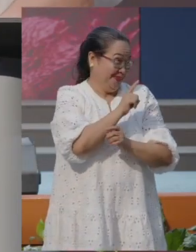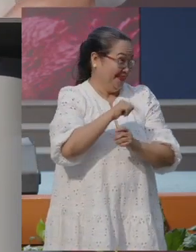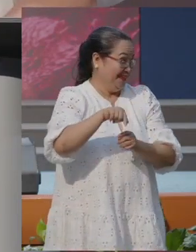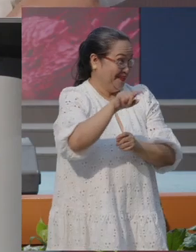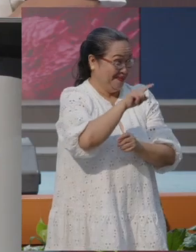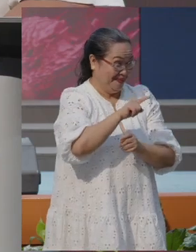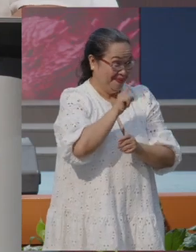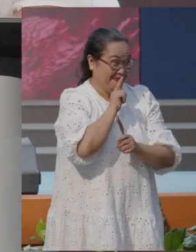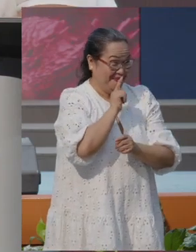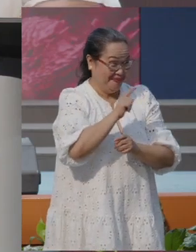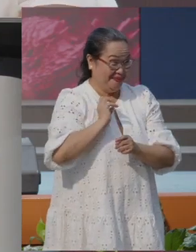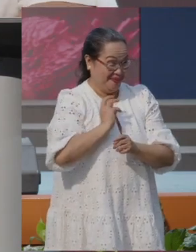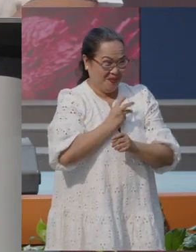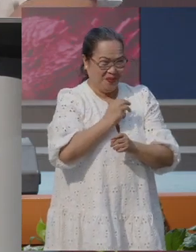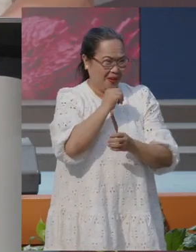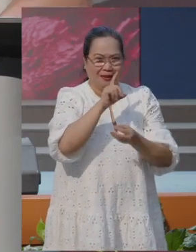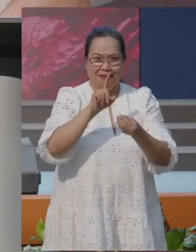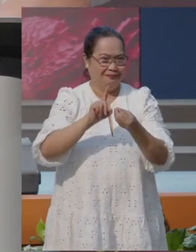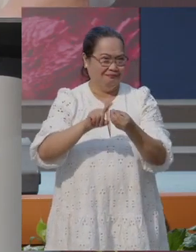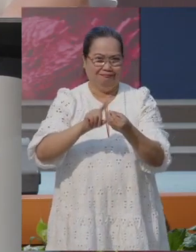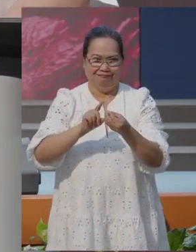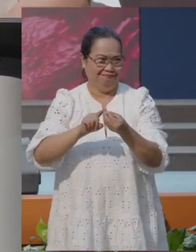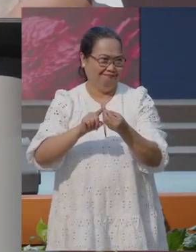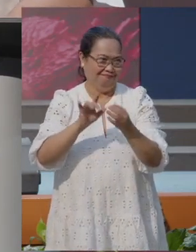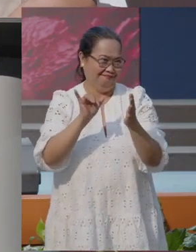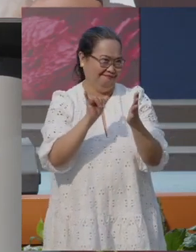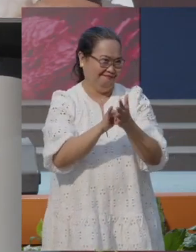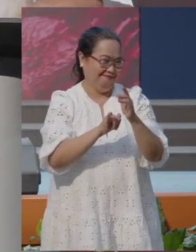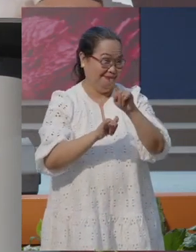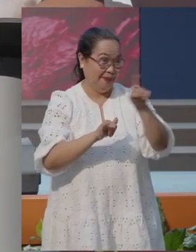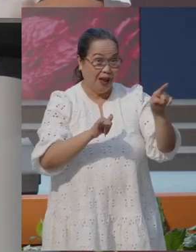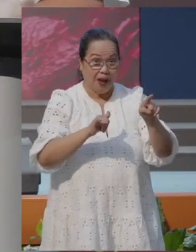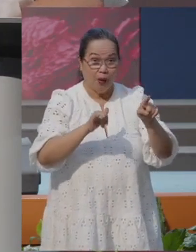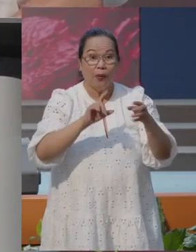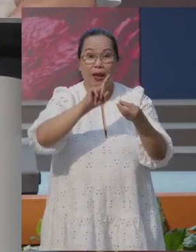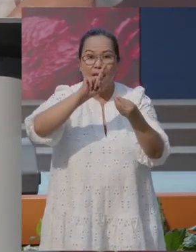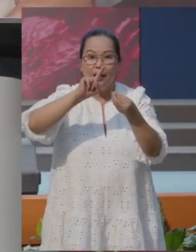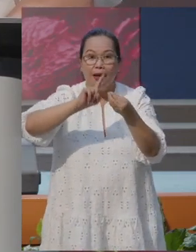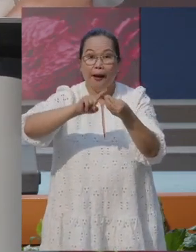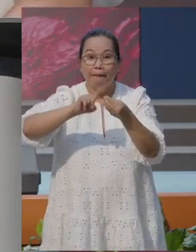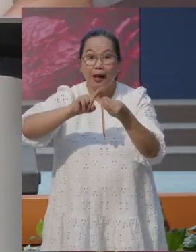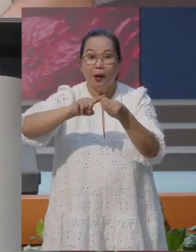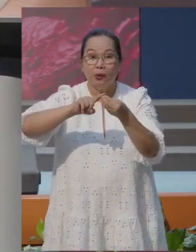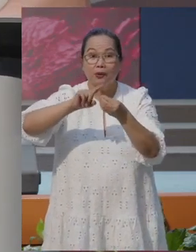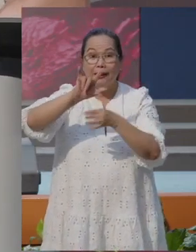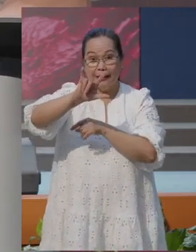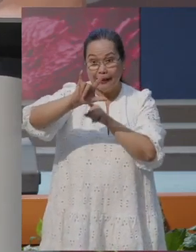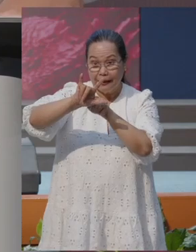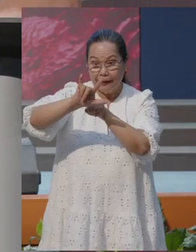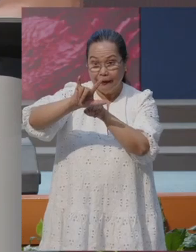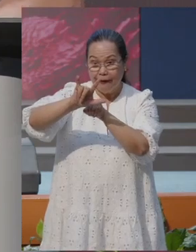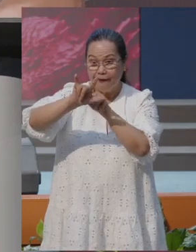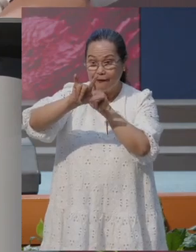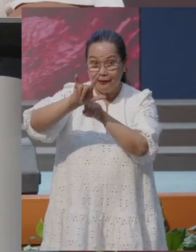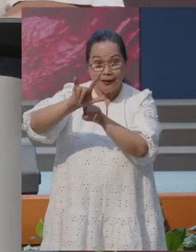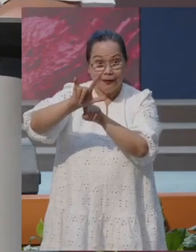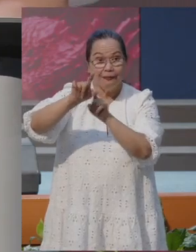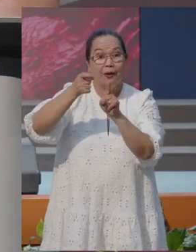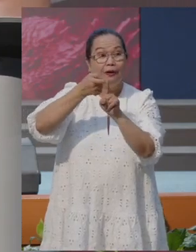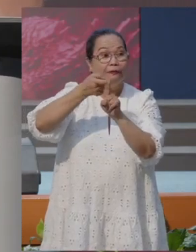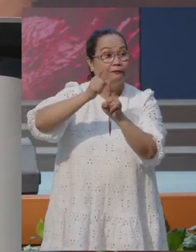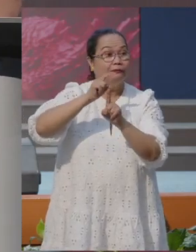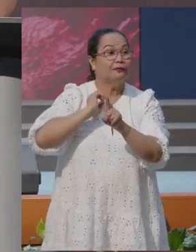pag-ibig na pag-uusapan natin ngayong hapong ito. Ang pag-ibig na ating pag-uusapan ay isang pag-ibig na hindi